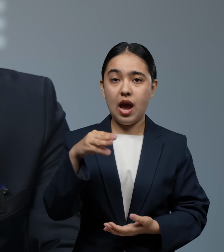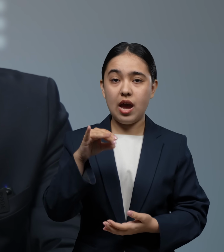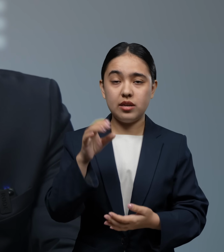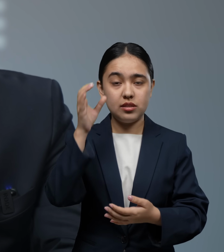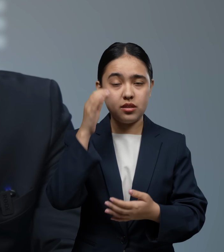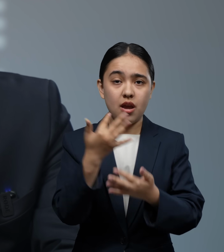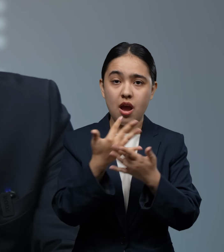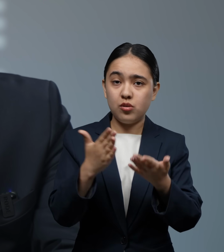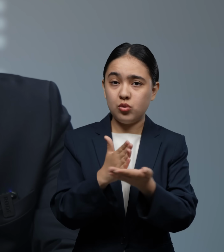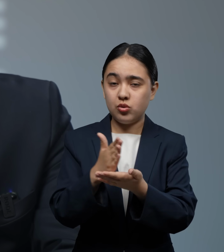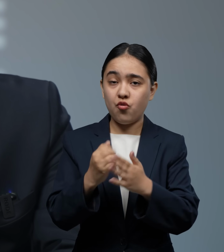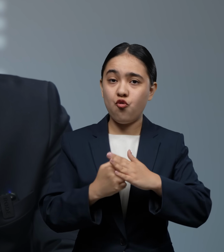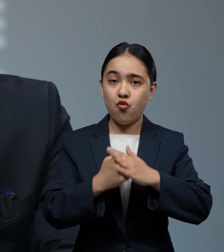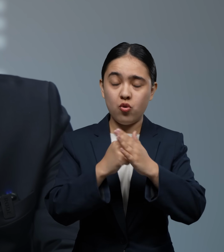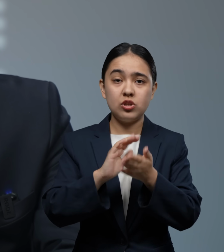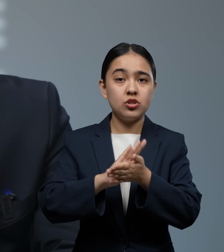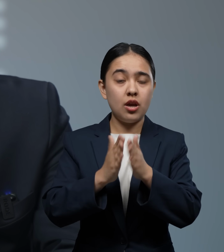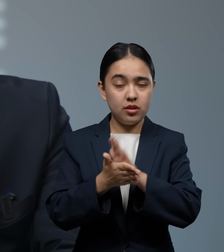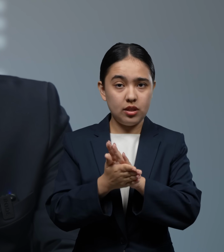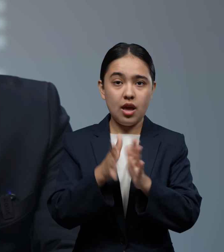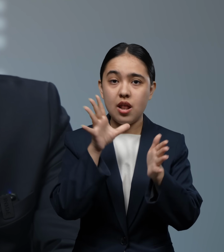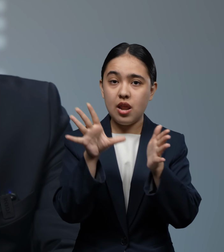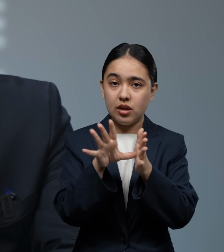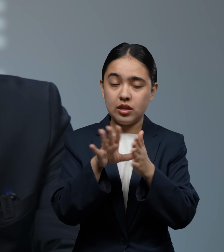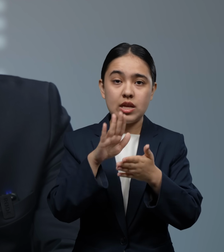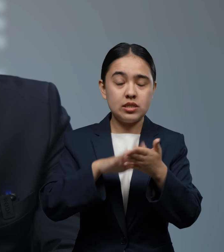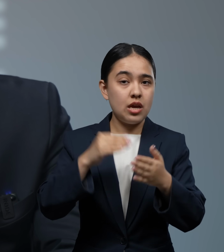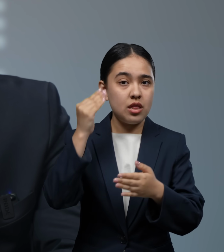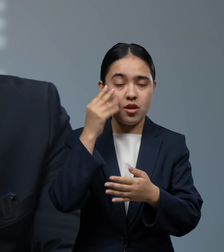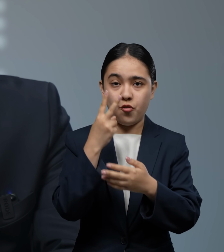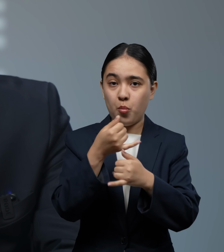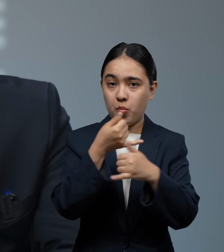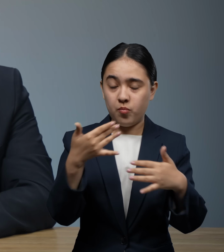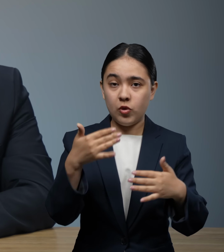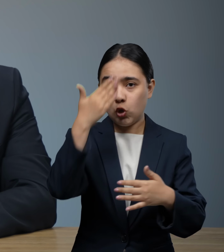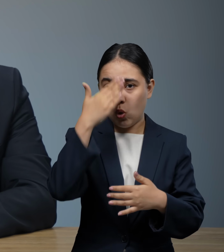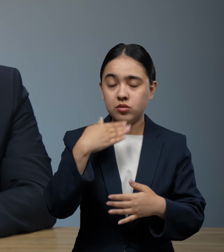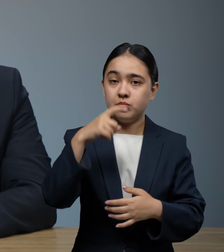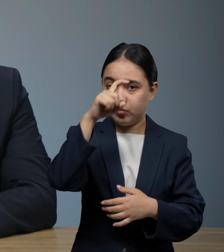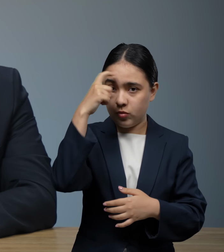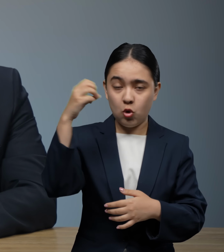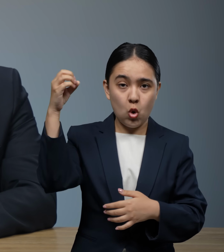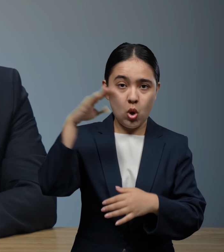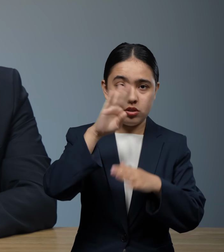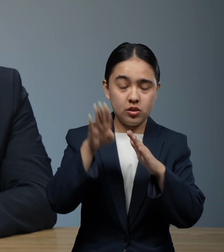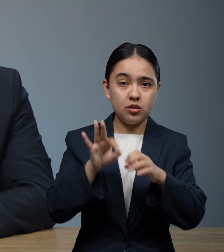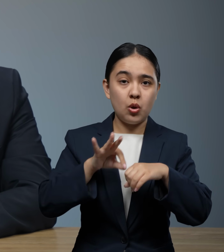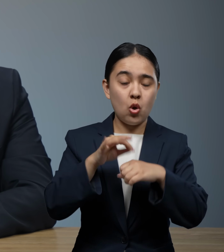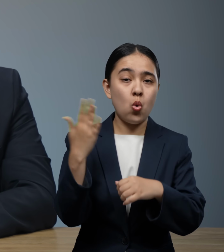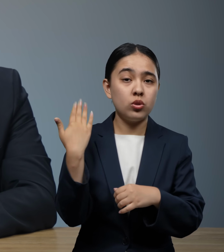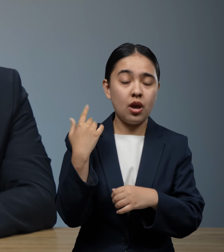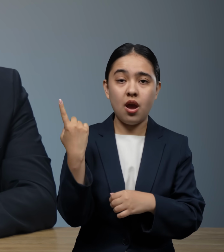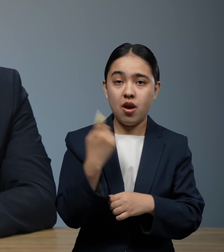IT ta'lim va umuman har qanday sohani fundamental shart-sharoit elektr energiyasisiz tasavvur qilib bo'lmaydi. Yozning jazirama quyoshi ostida